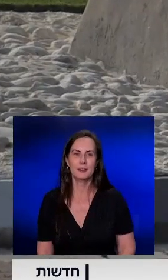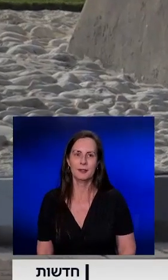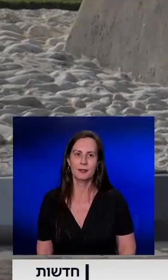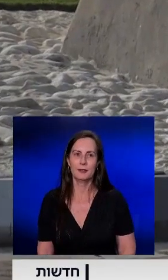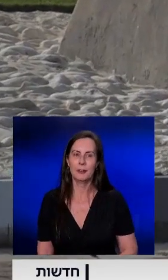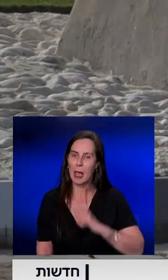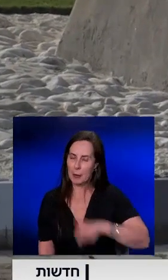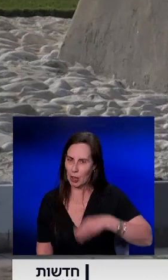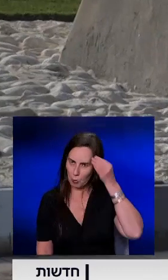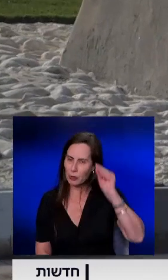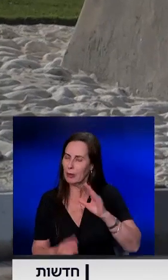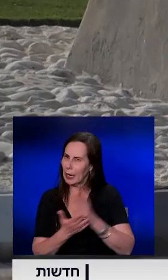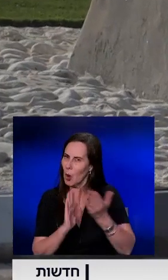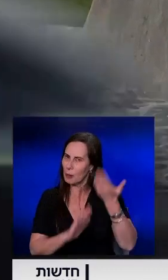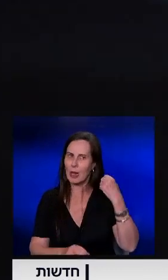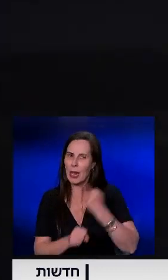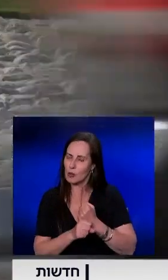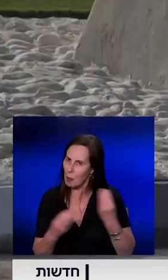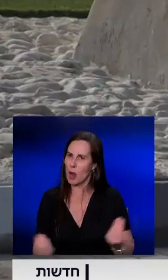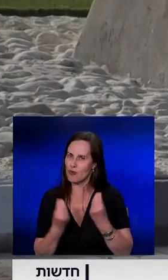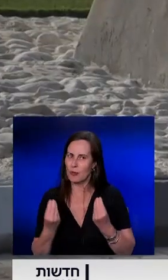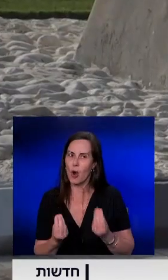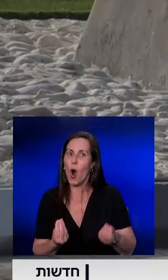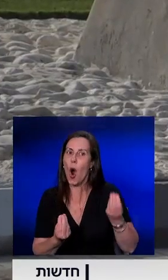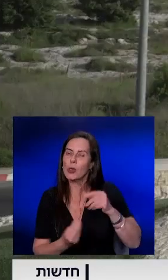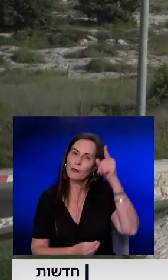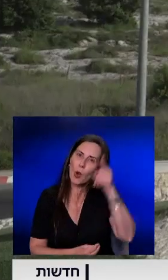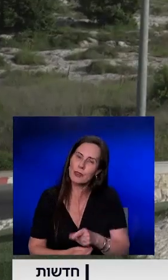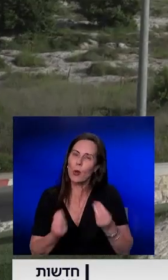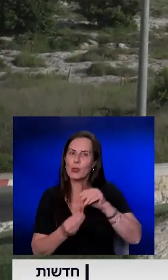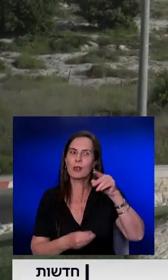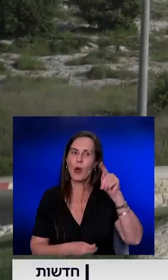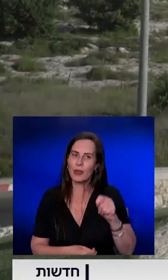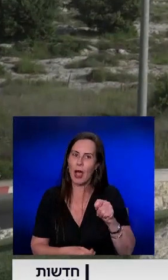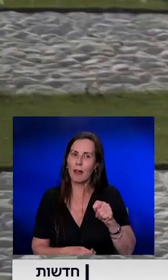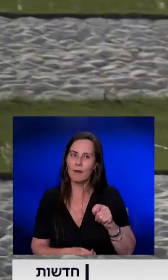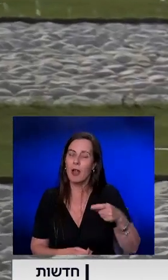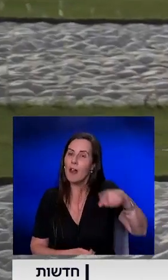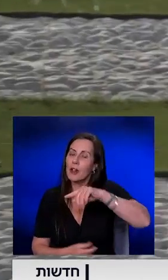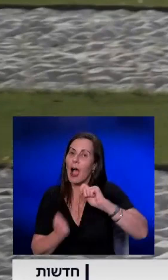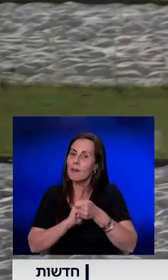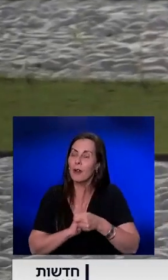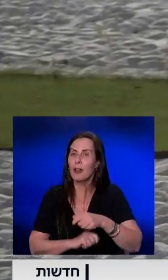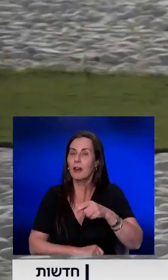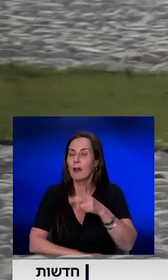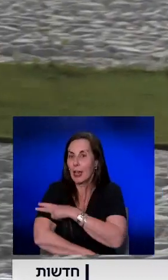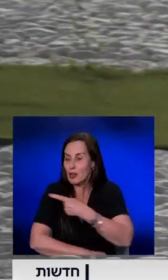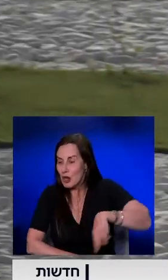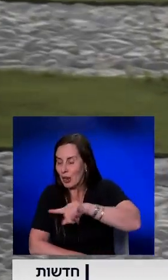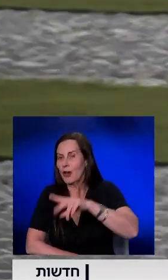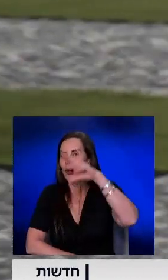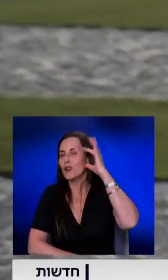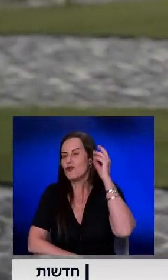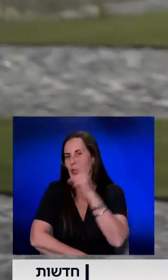בעיריית מודיעין החליטו לא מזמן לעשות מעשה. הוסיפו לוחסן, הוסיפו תו, והכיכר הזו הפכה מכיכר השוטר לכיכר השוטר